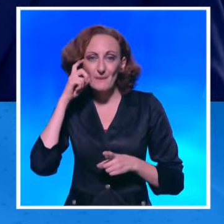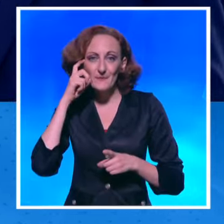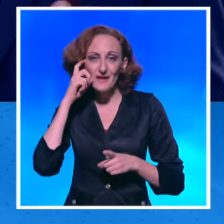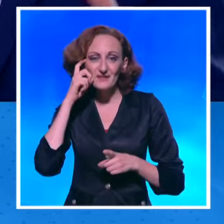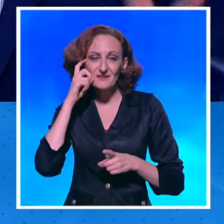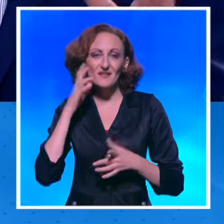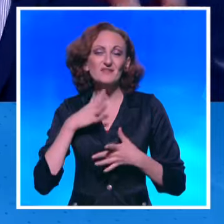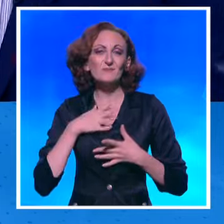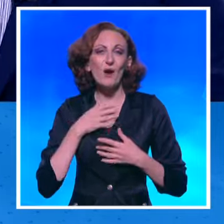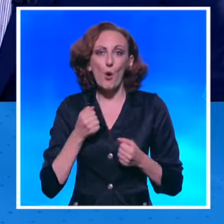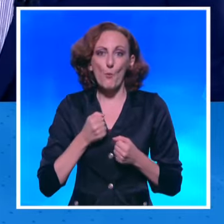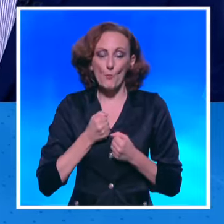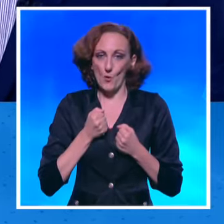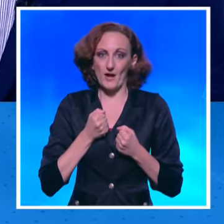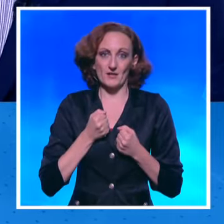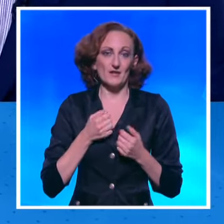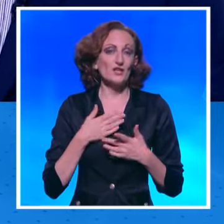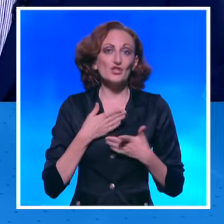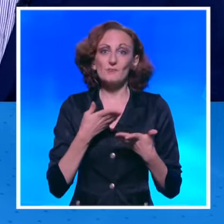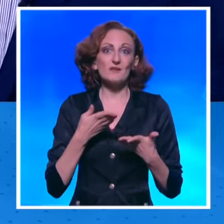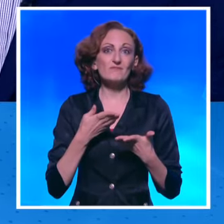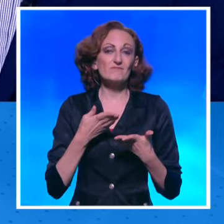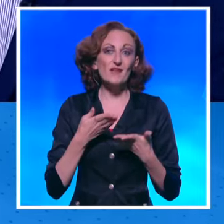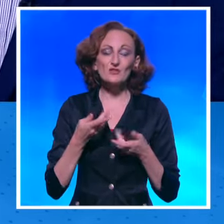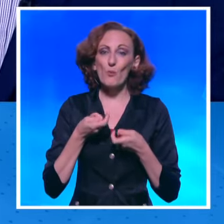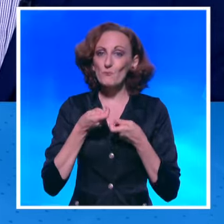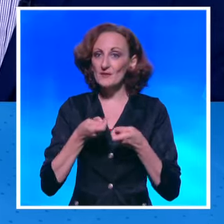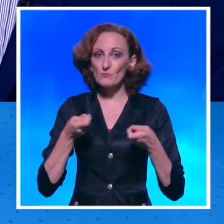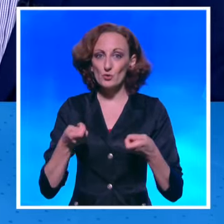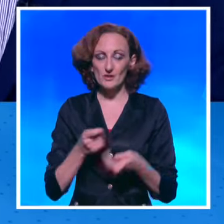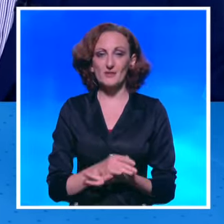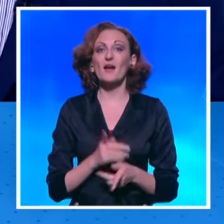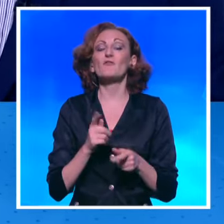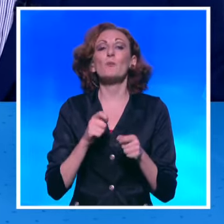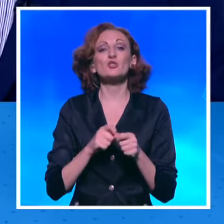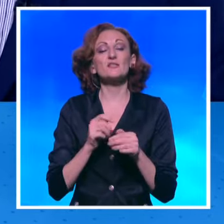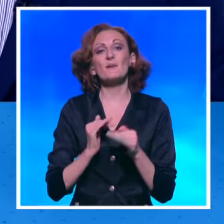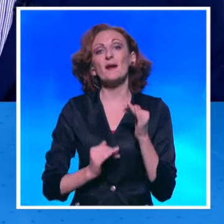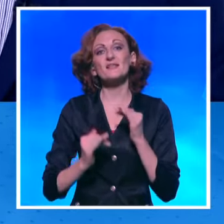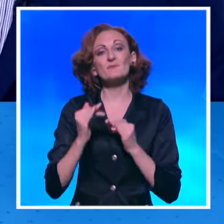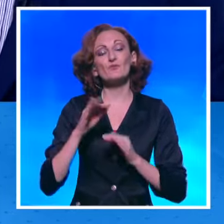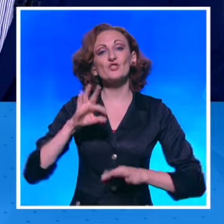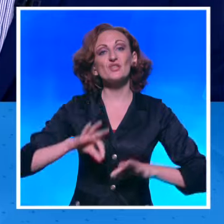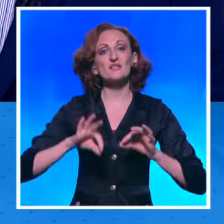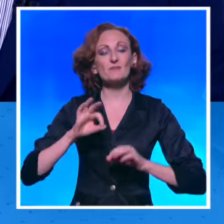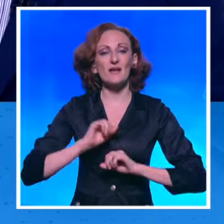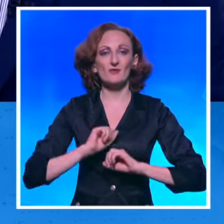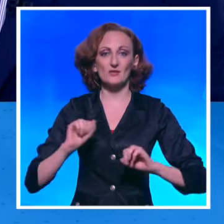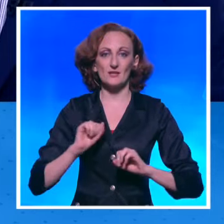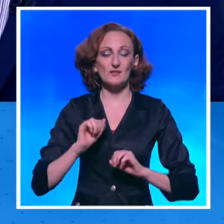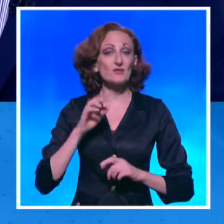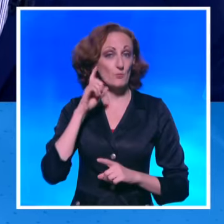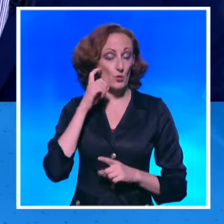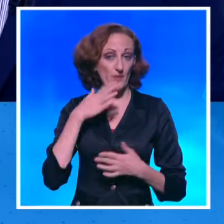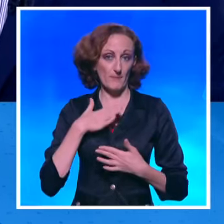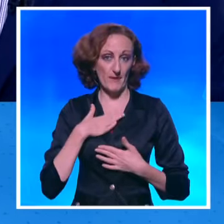една така оплаха, че нещо там, някой нещо прави. Какво може да бъде направено за повишаване на избирателната активност? Според мен това,